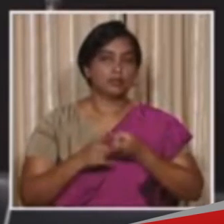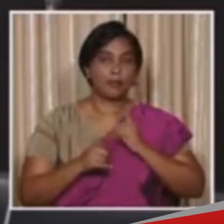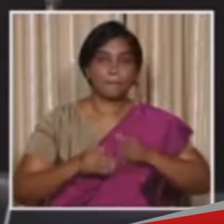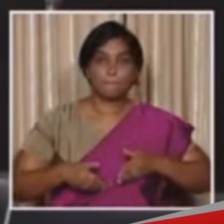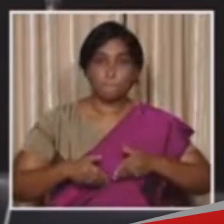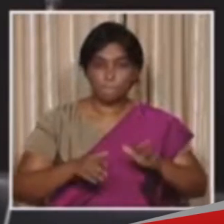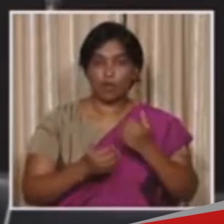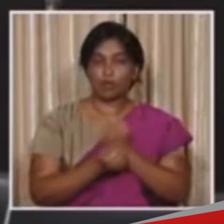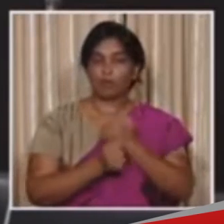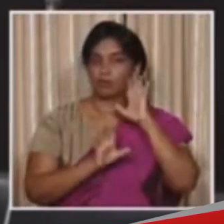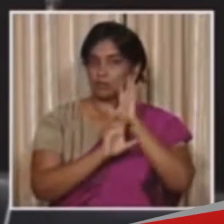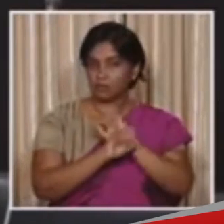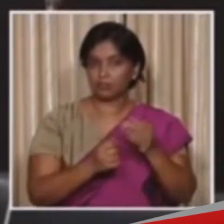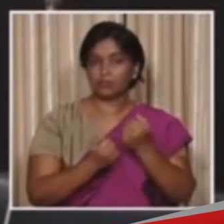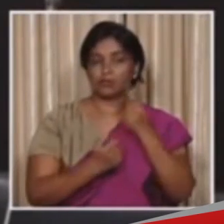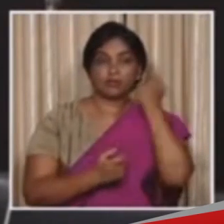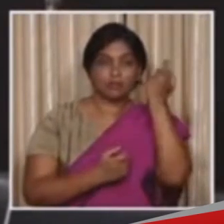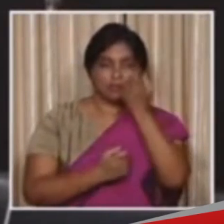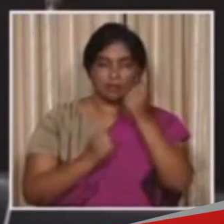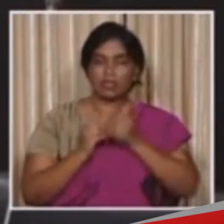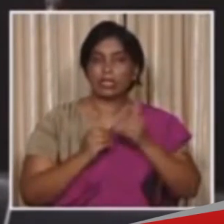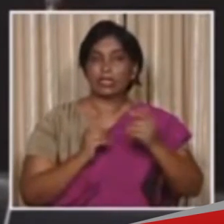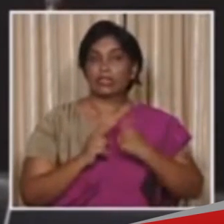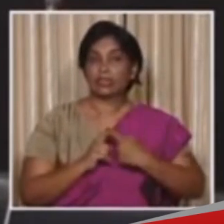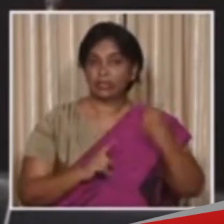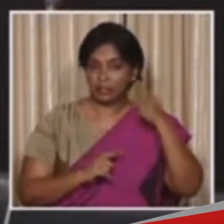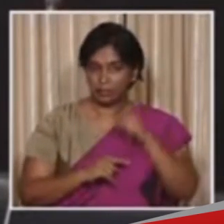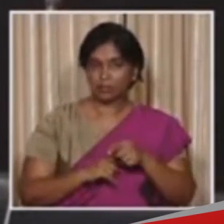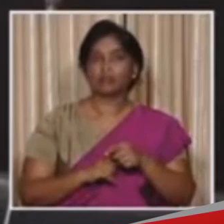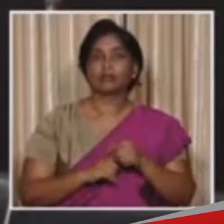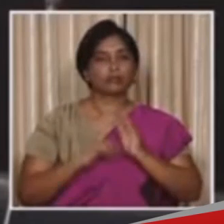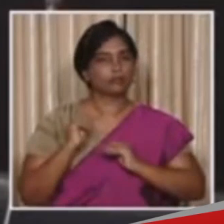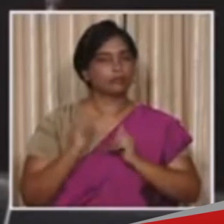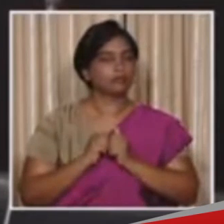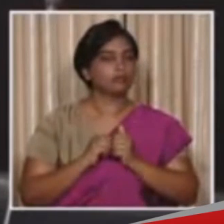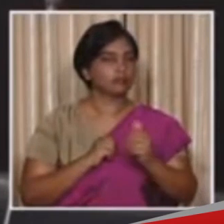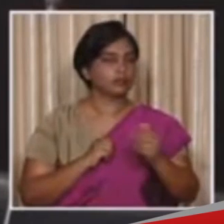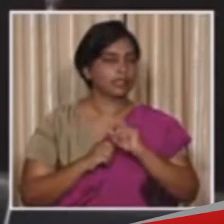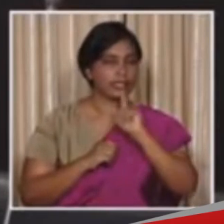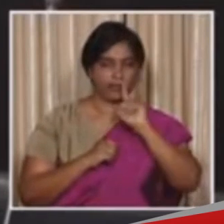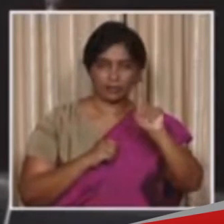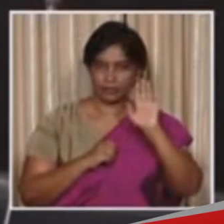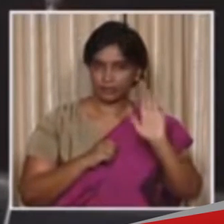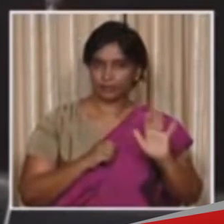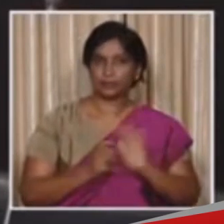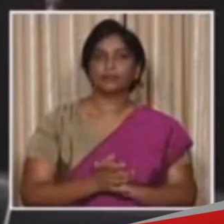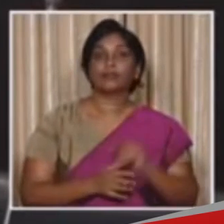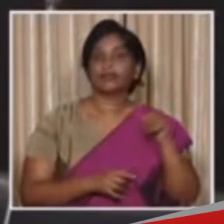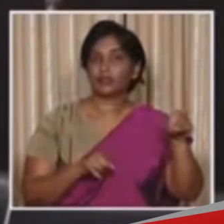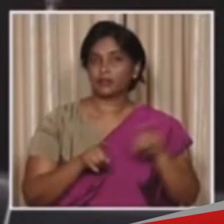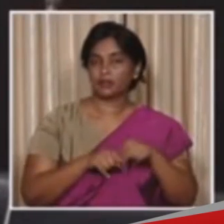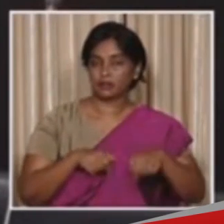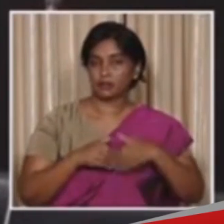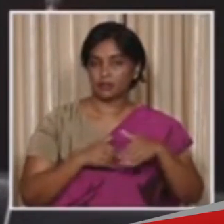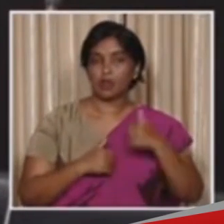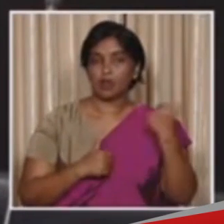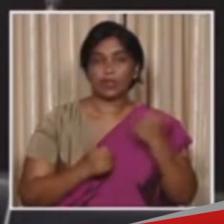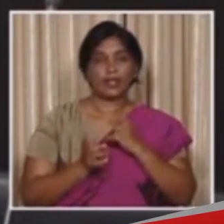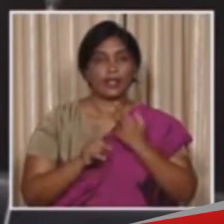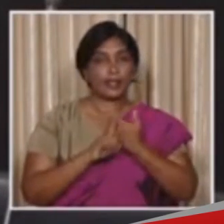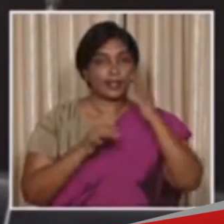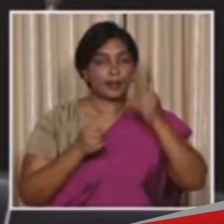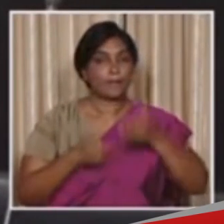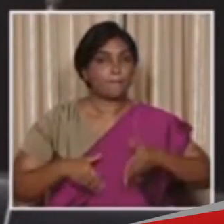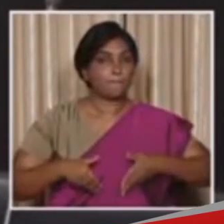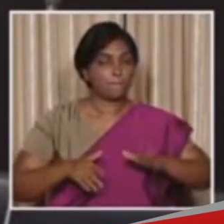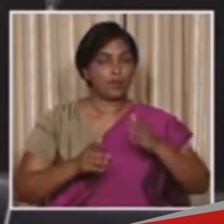පොලිසිය දැනුවත් කර මුර සංචාර වැඩි දියුණු කිරීම සඳහා අවශ්‍ය ක්‍රියාමාර්ග ගැනීමට ඉල්ලීම් කර තියෙනවා ඒ අනුව මේ වන විට නවකැලණි පාරමේ